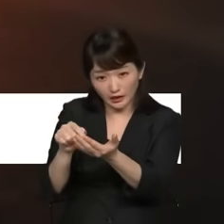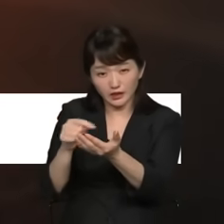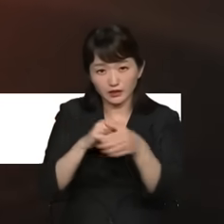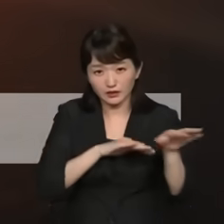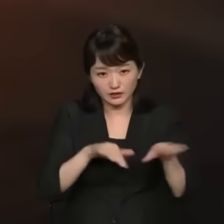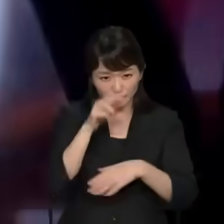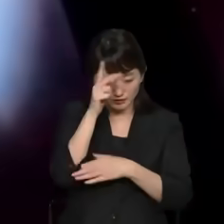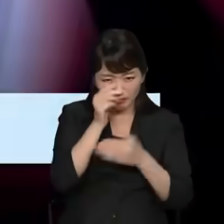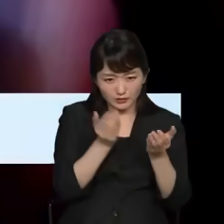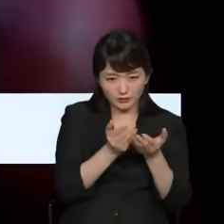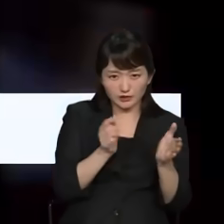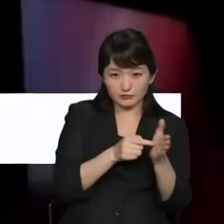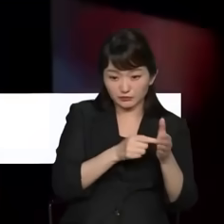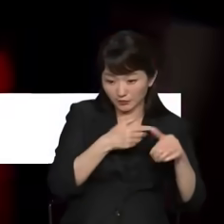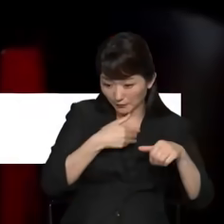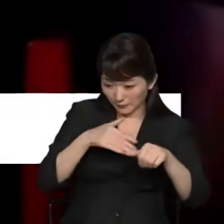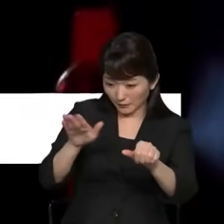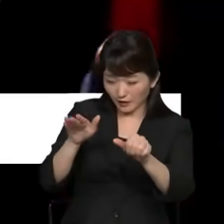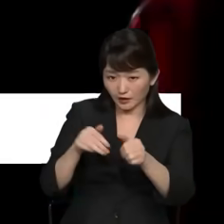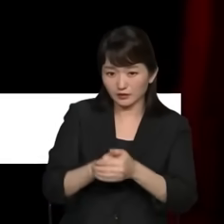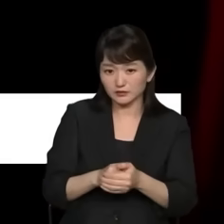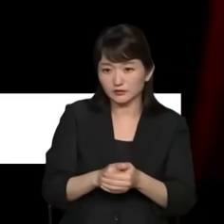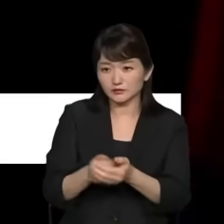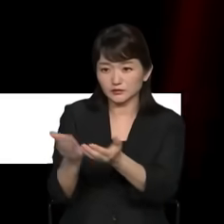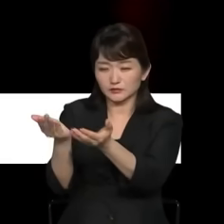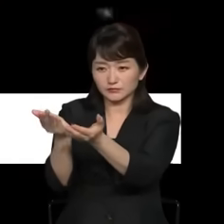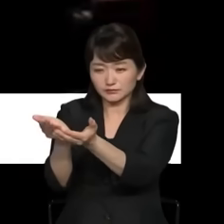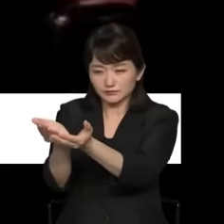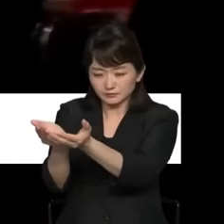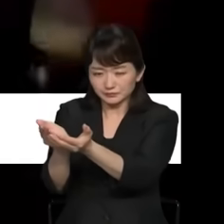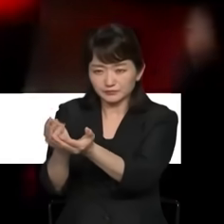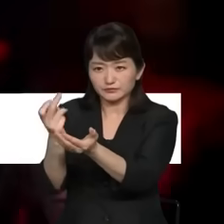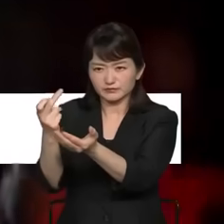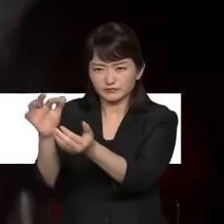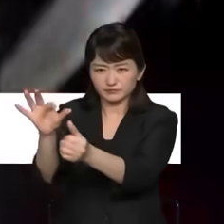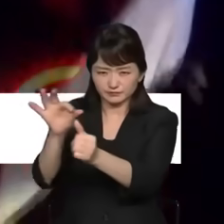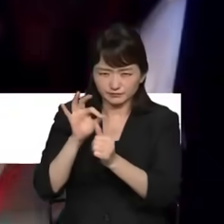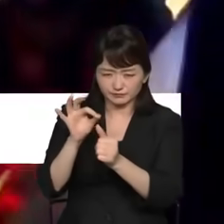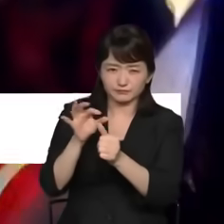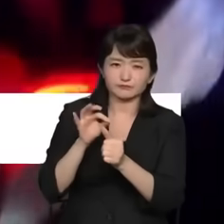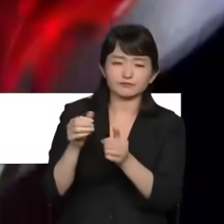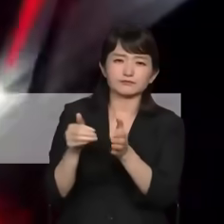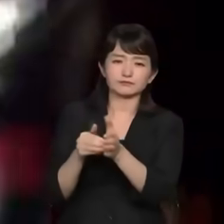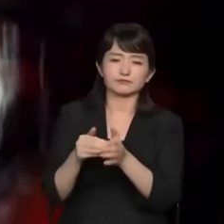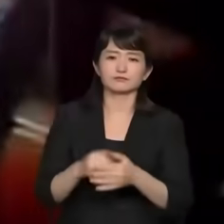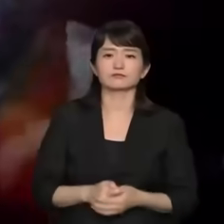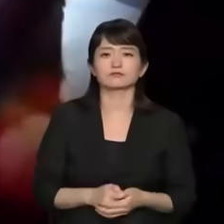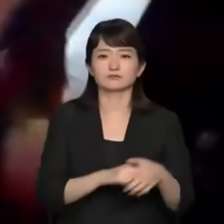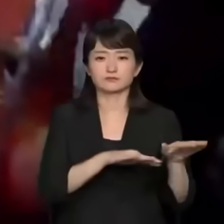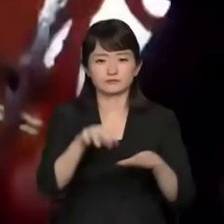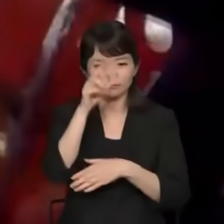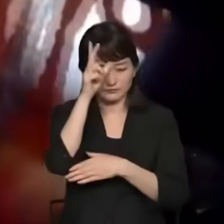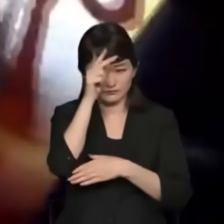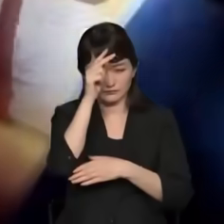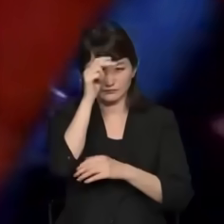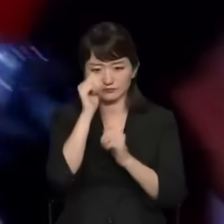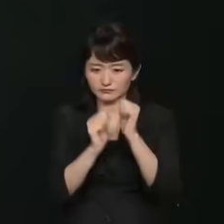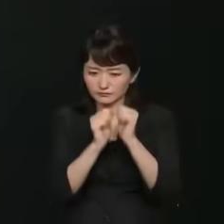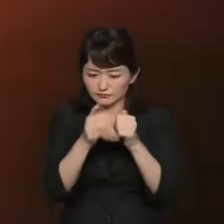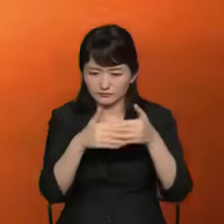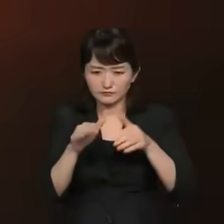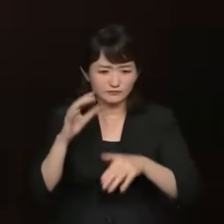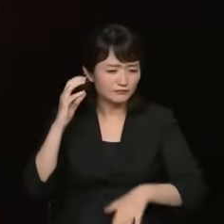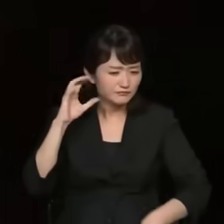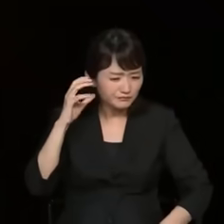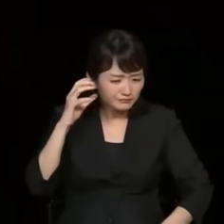해경은 경비함정을 급파해 구명 뗏목에 타고 있던 선원 12명을 모두 구조했습니다. 해경은 기관실에 알람이 울리면서